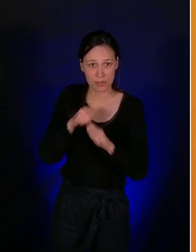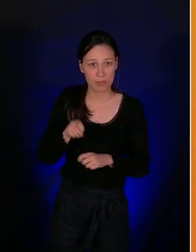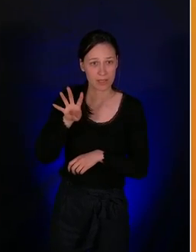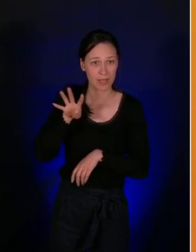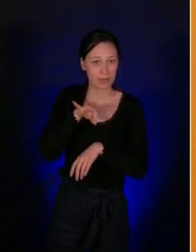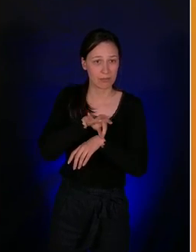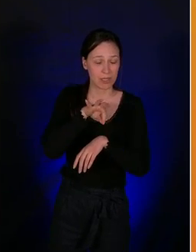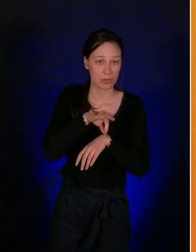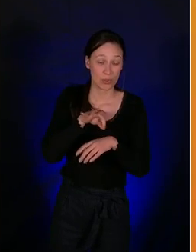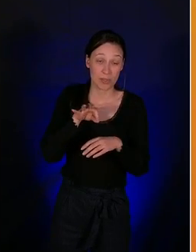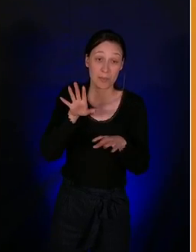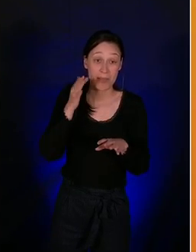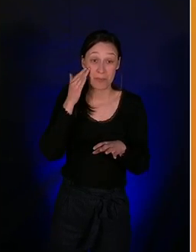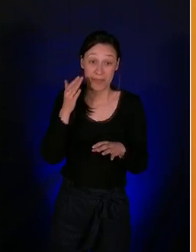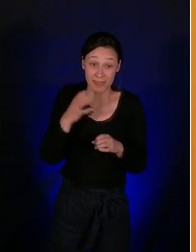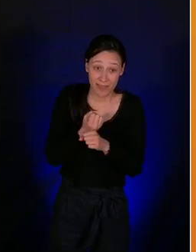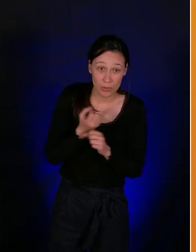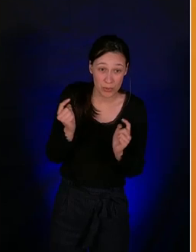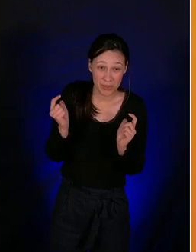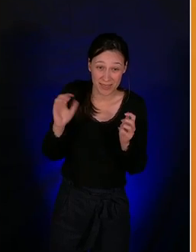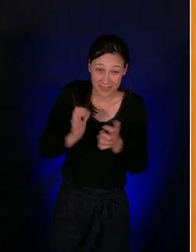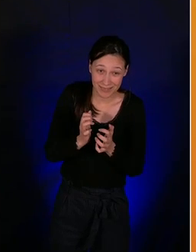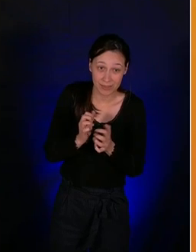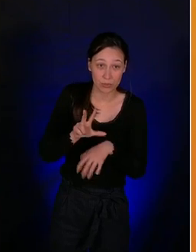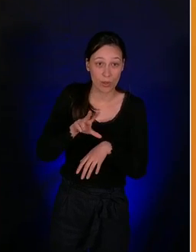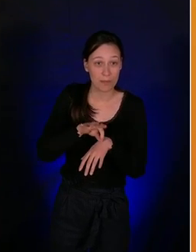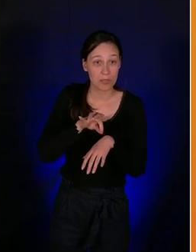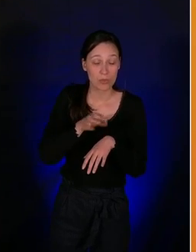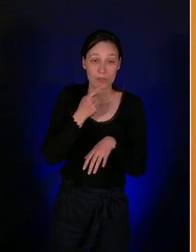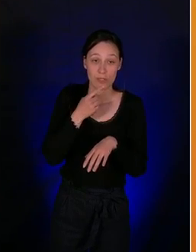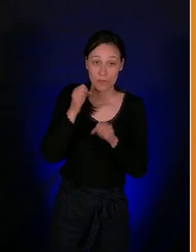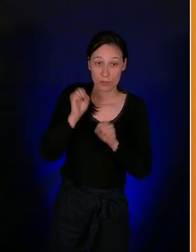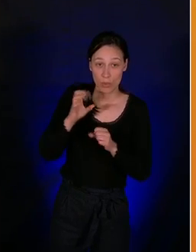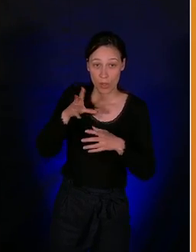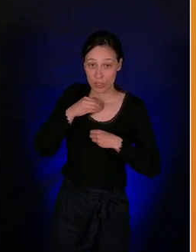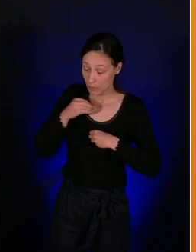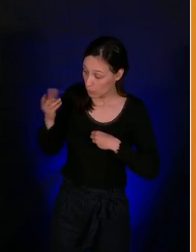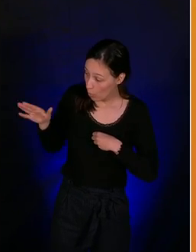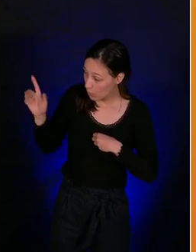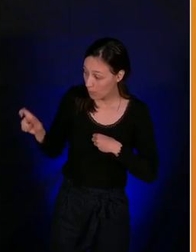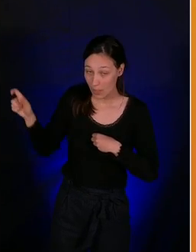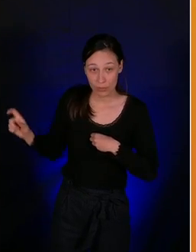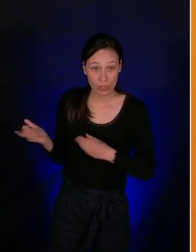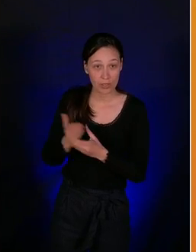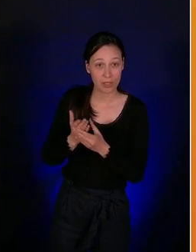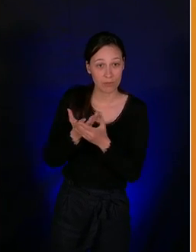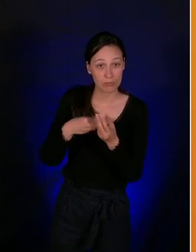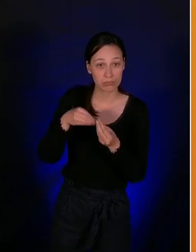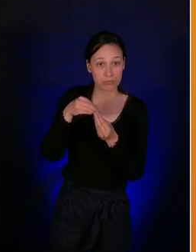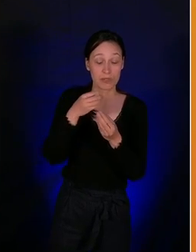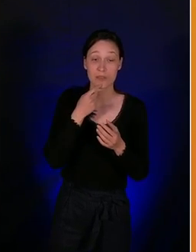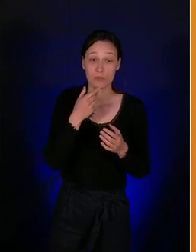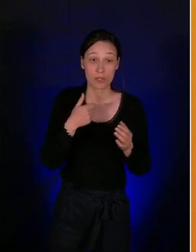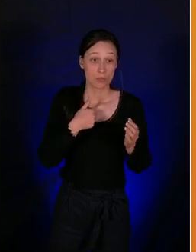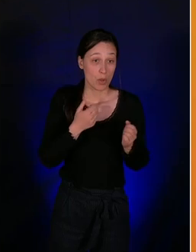son intervention en 3 minutes, ce qui permettra à davantage de camarades d'intervenir. Donc, ce que je vous propose, c'est qu'à 3 minutes, je